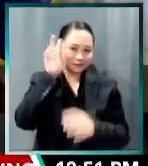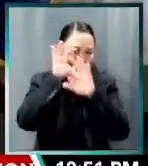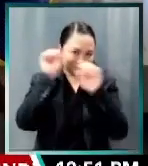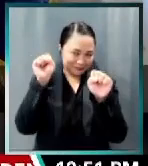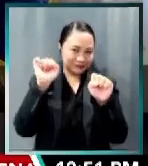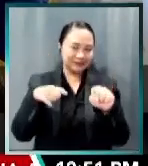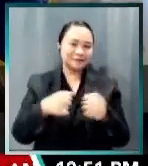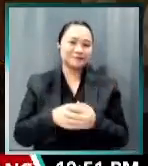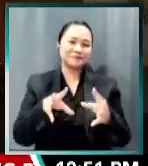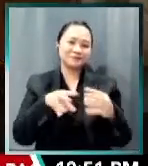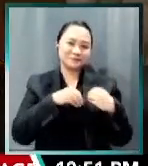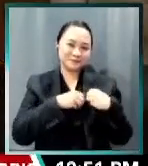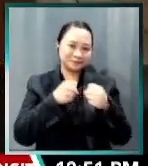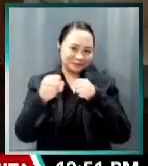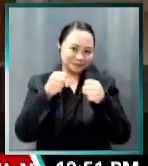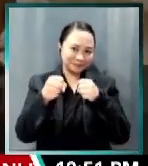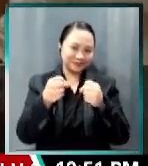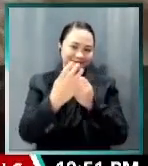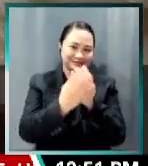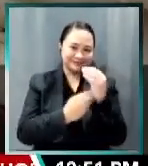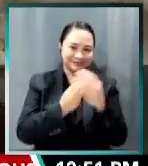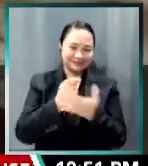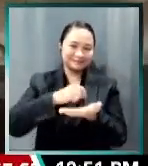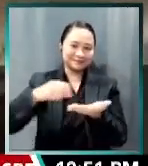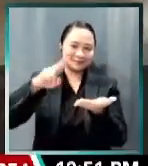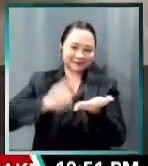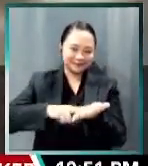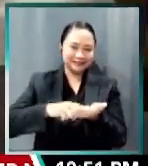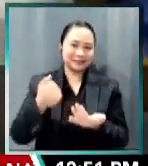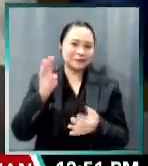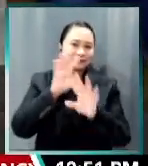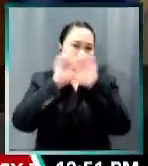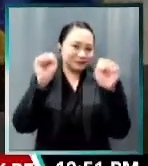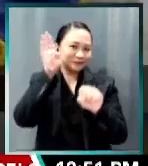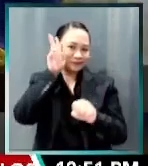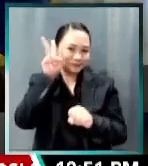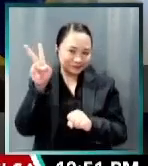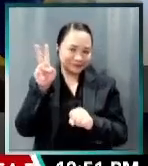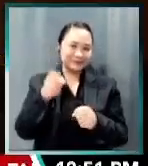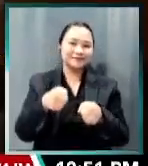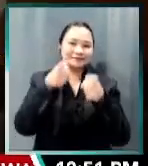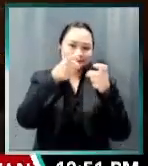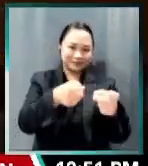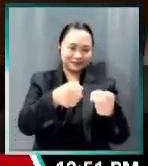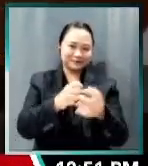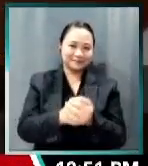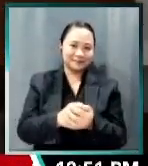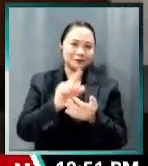gloves na may pirma ng boxer. Binigyan naman ni Marcos si Apolinario ng commemorative gold coin at gloves na may pirma